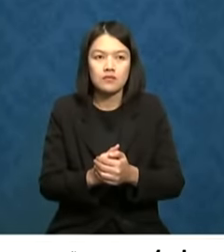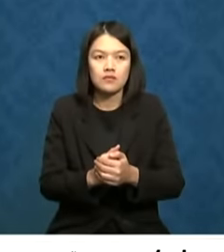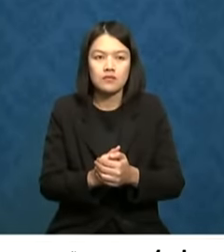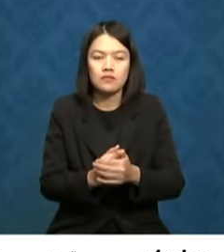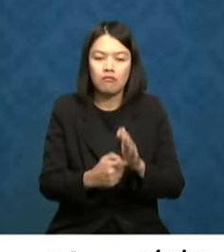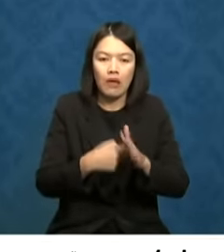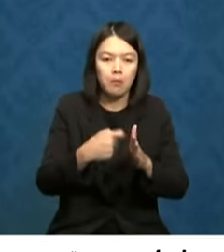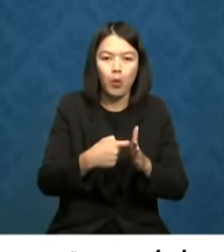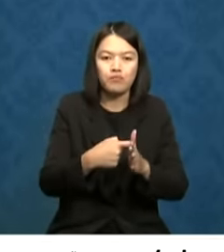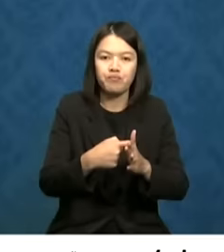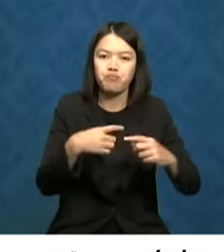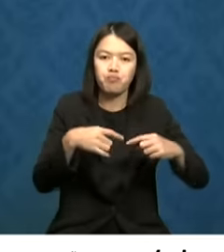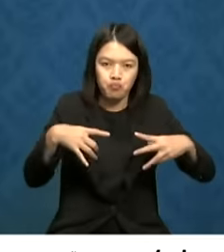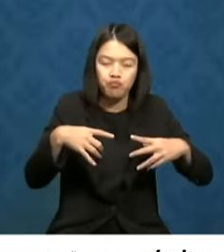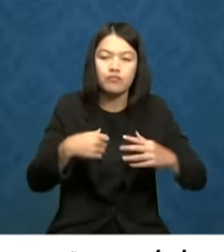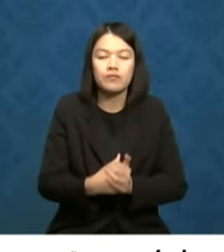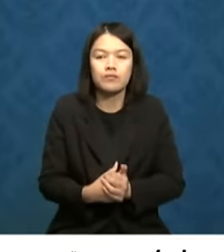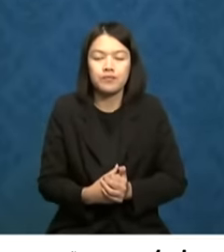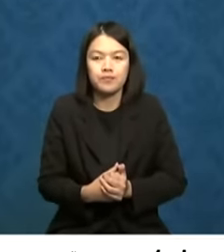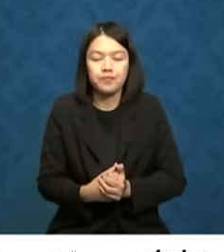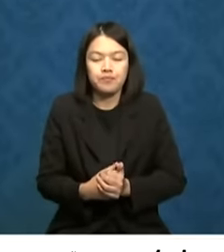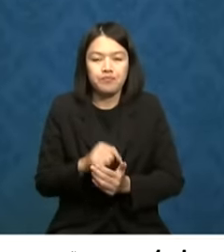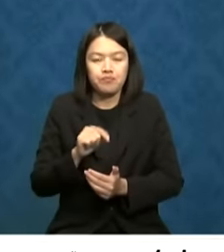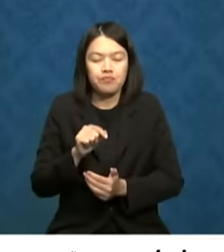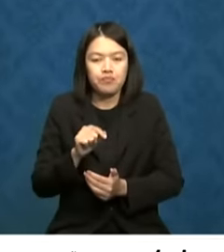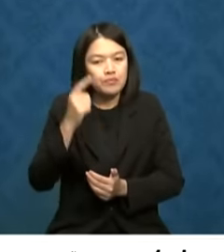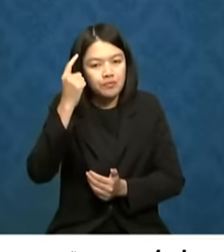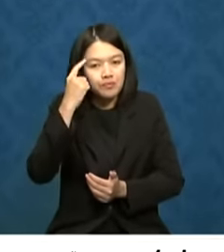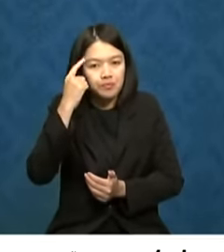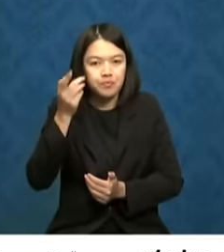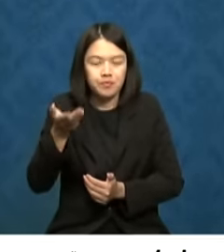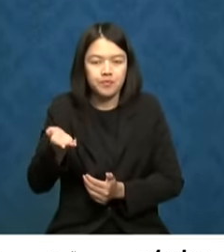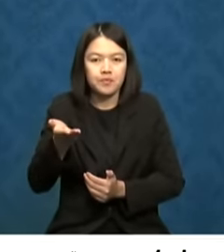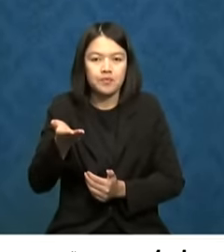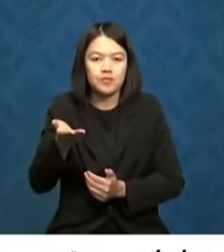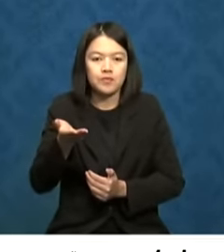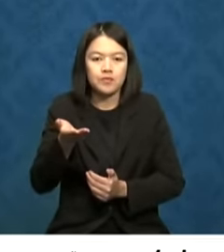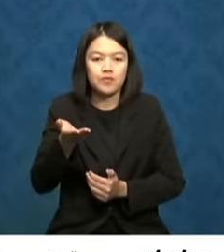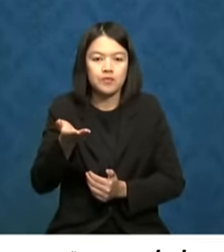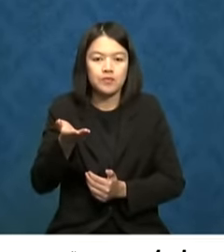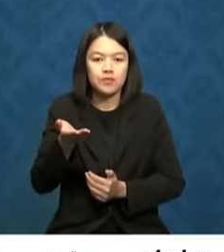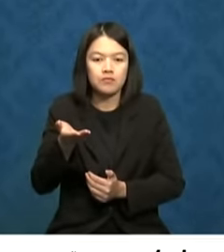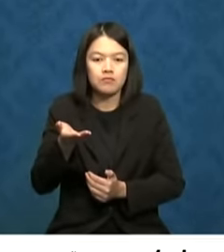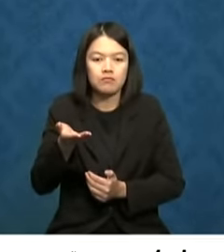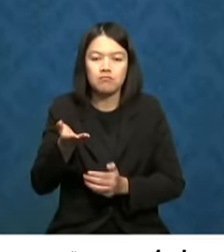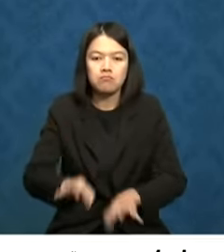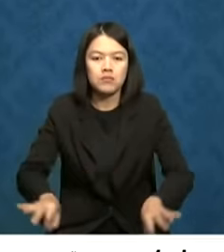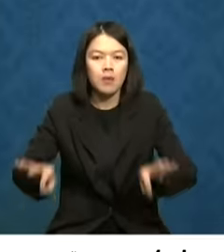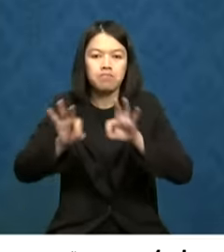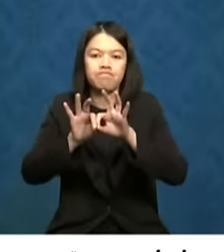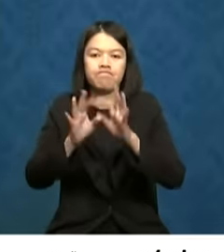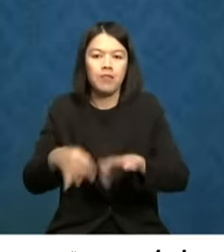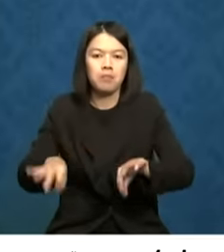สมเหตุผลแล้วที่สำคัญกับนั้นก็คือว่าไม่มีความ